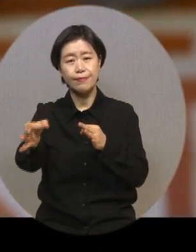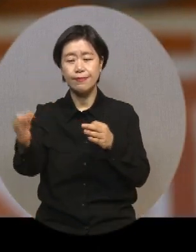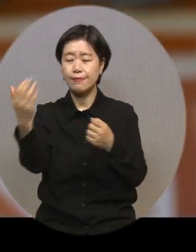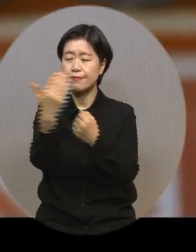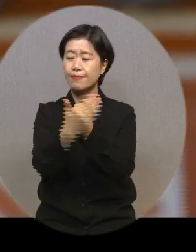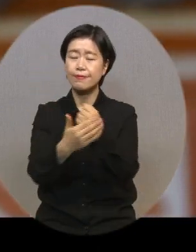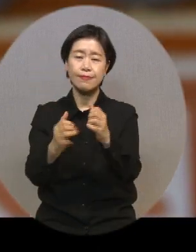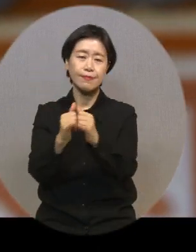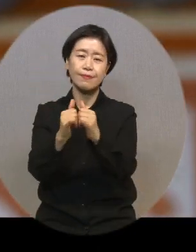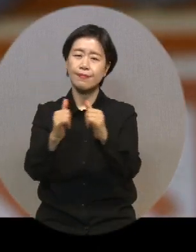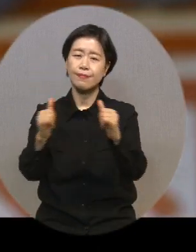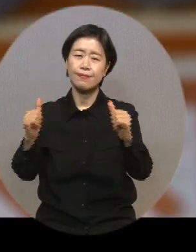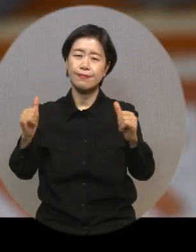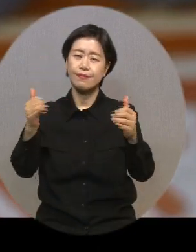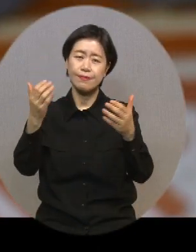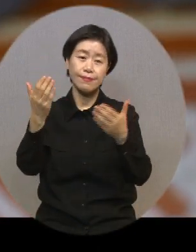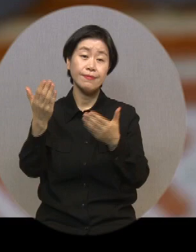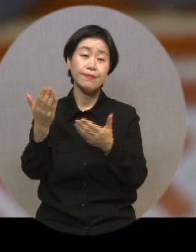영원한